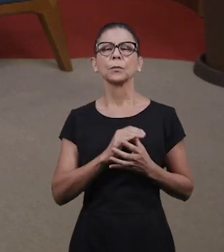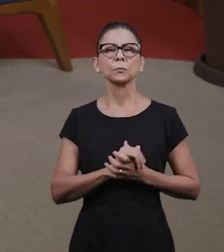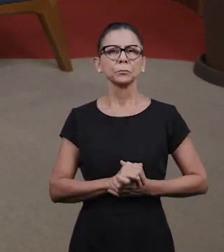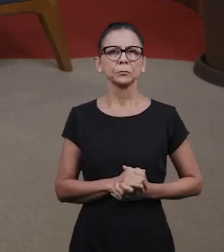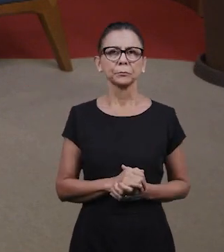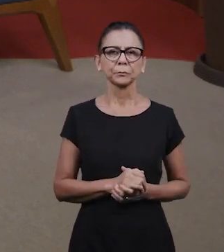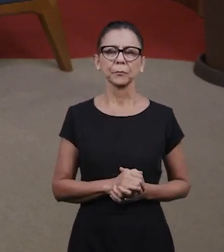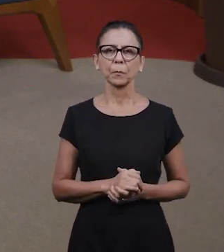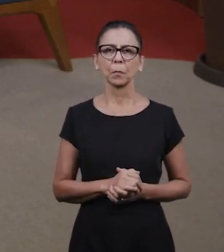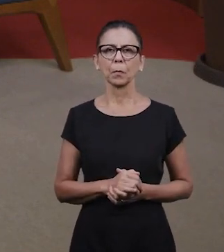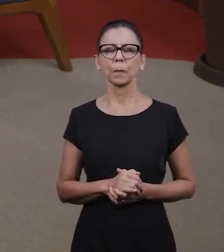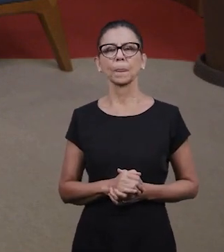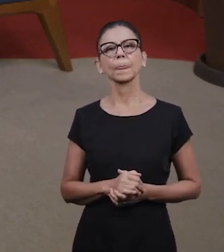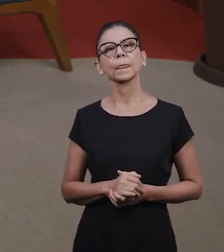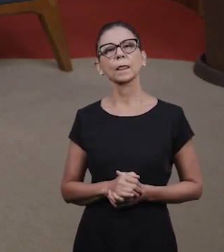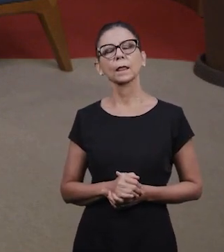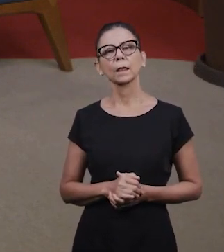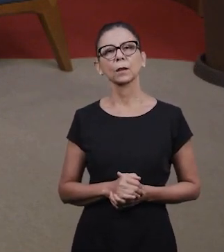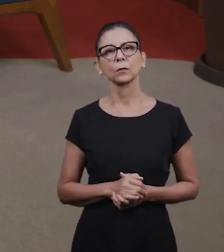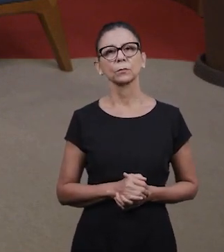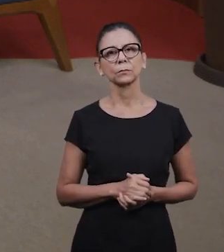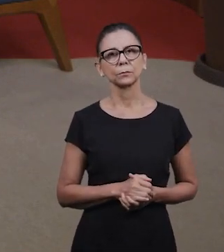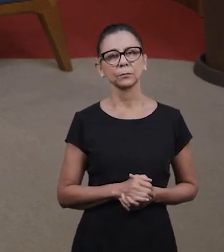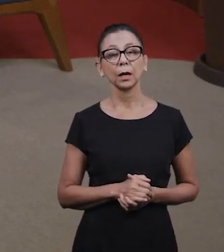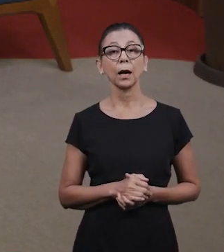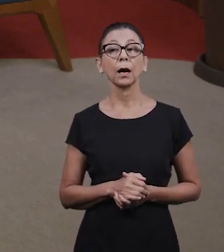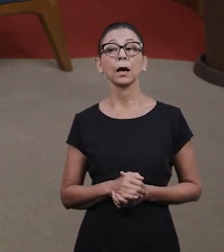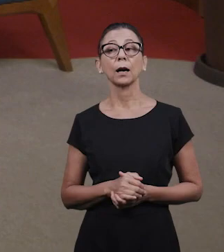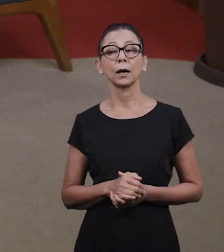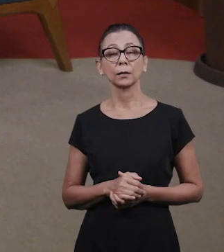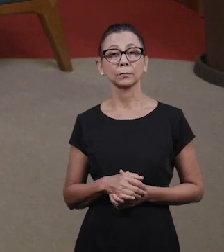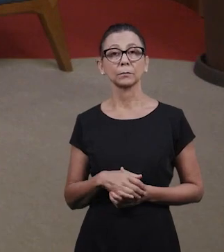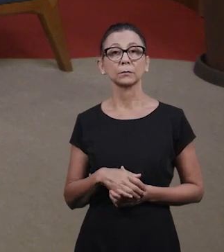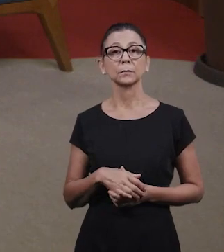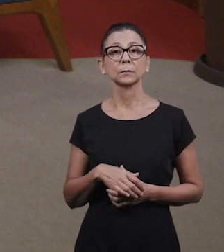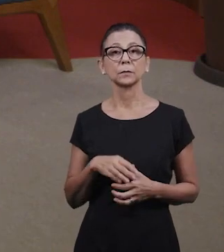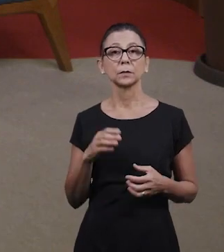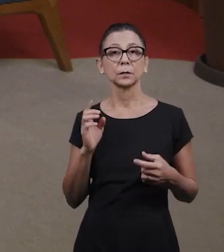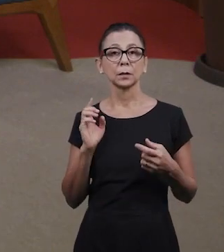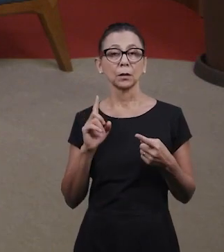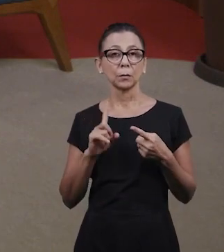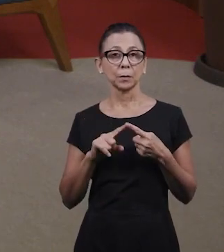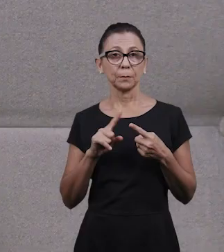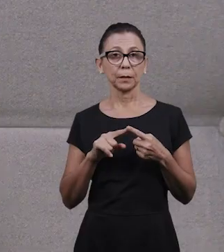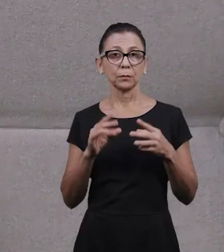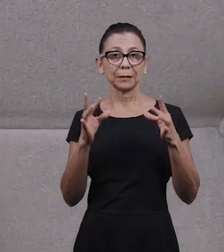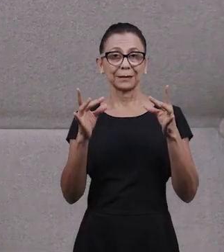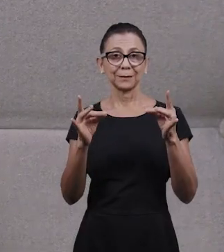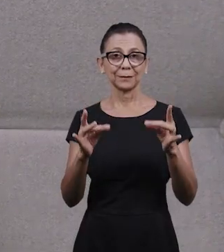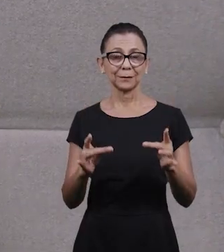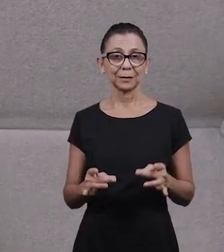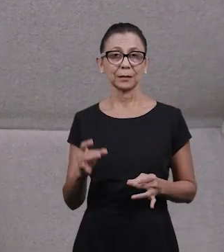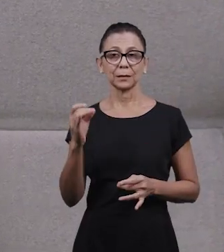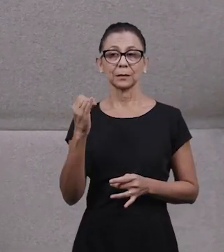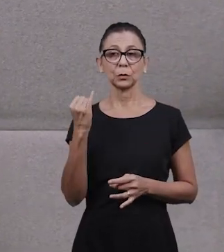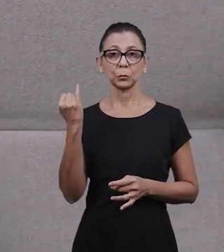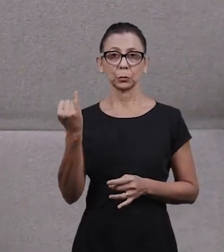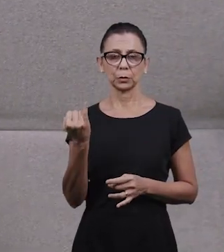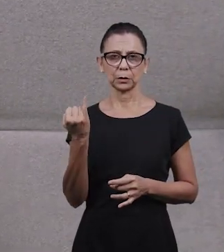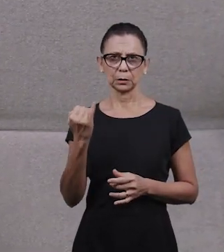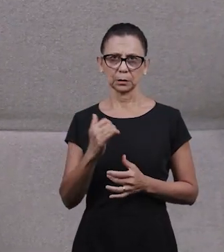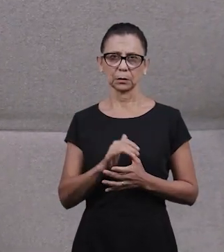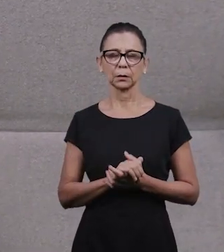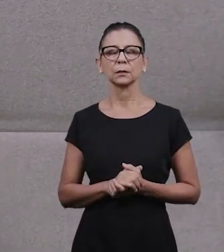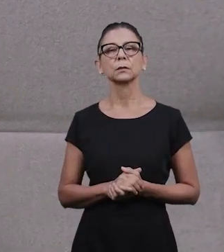ce rapport entre ce que Jésus a dit et l'expérience du salut? Le premier détail important, c'est que les